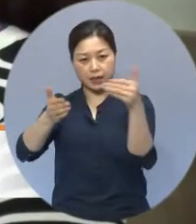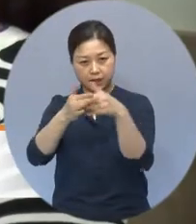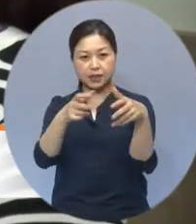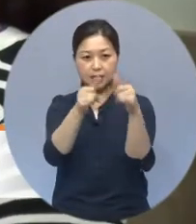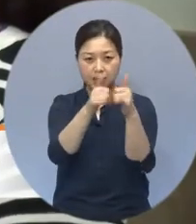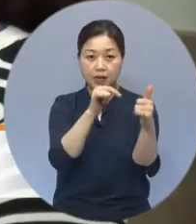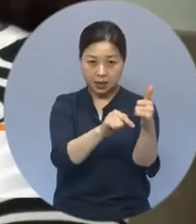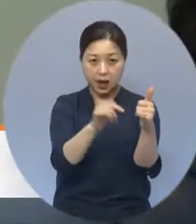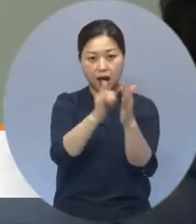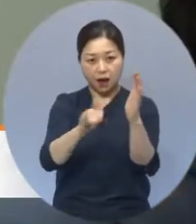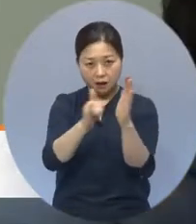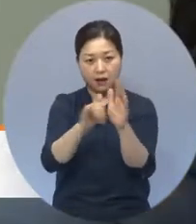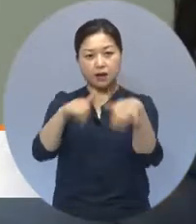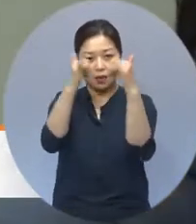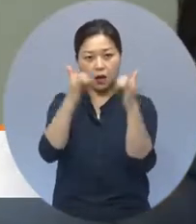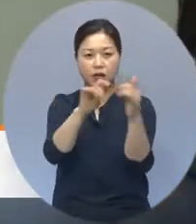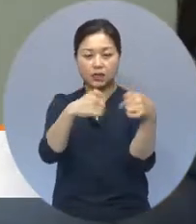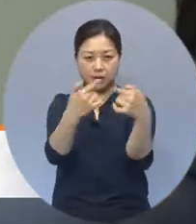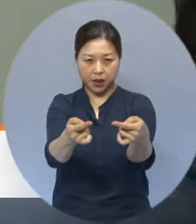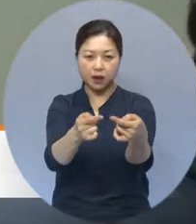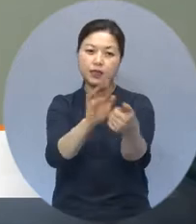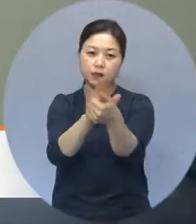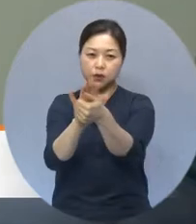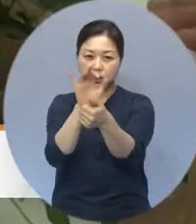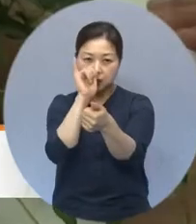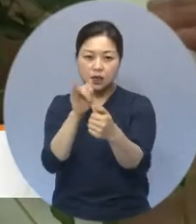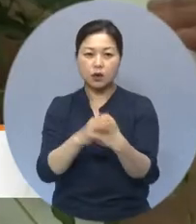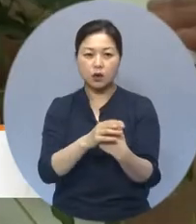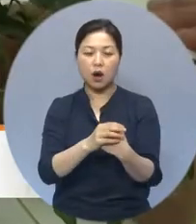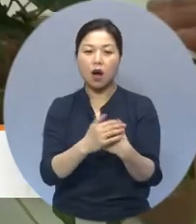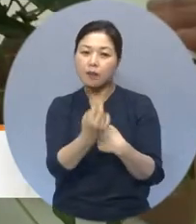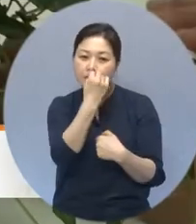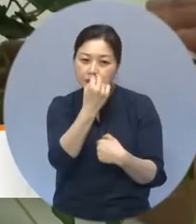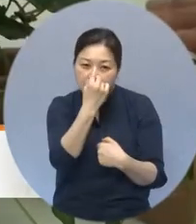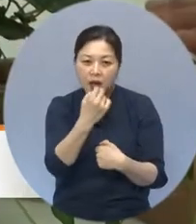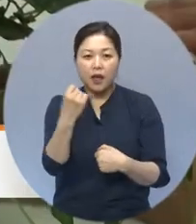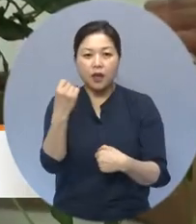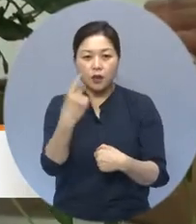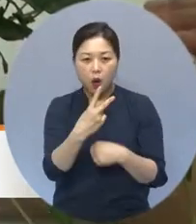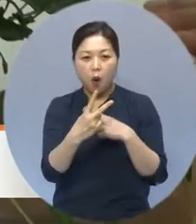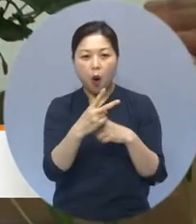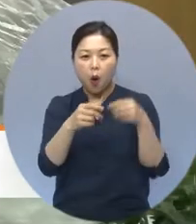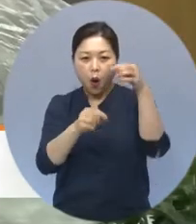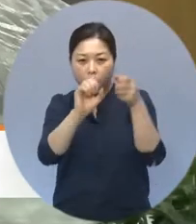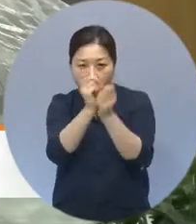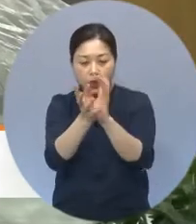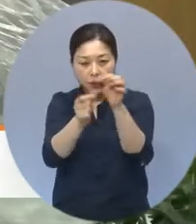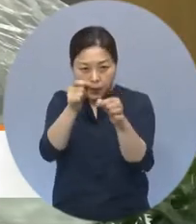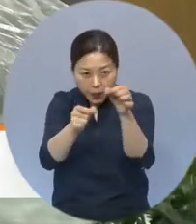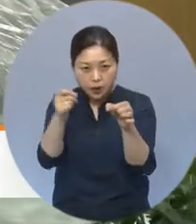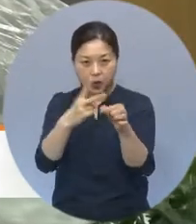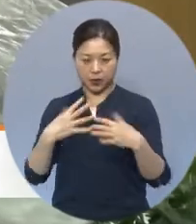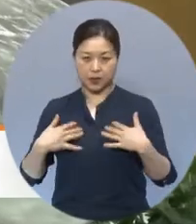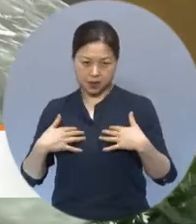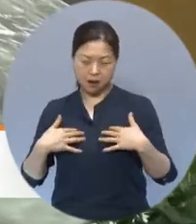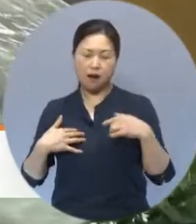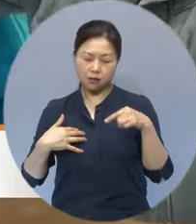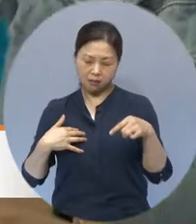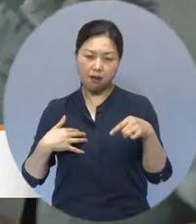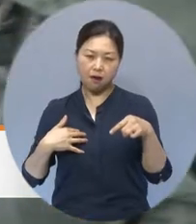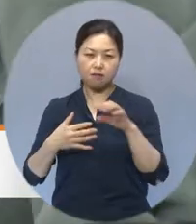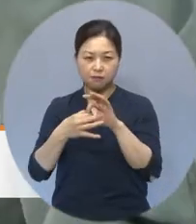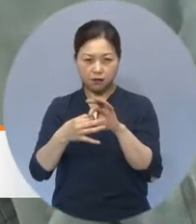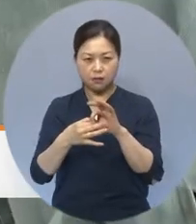그 가족의 사회 참여 일환으로 진행되며 아로마 테라피와 원예요법, 레크레이션 등 우울감 해소와 스트레스